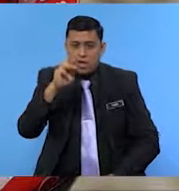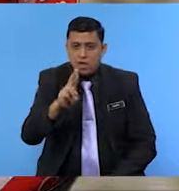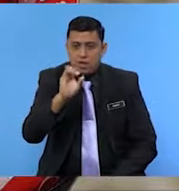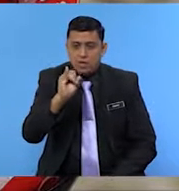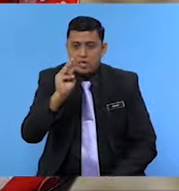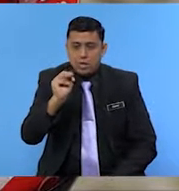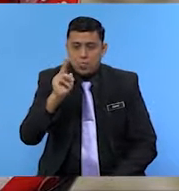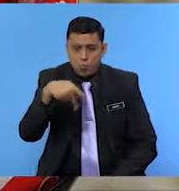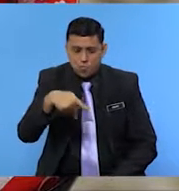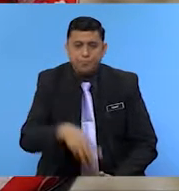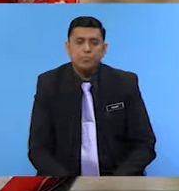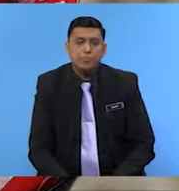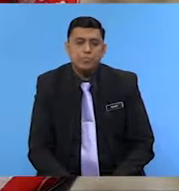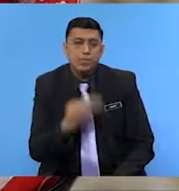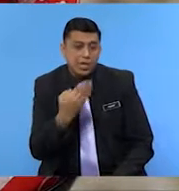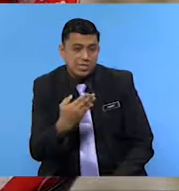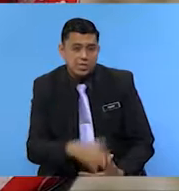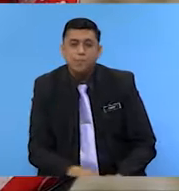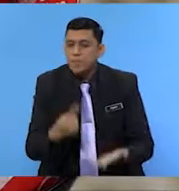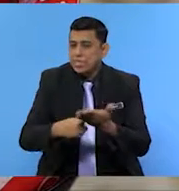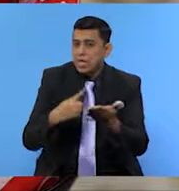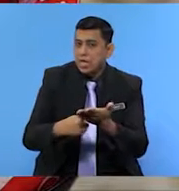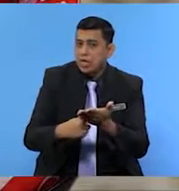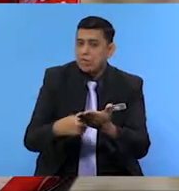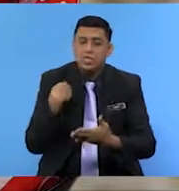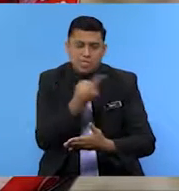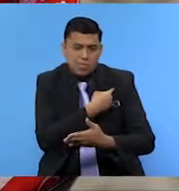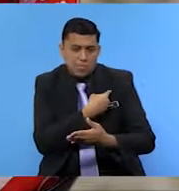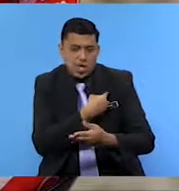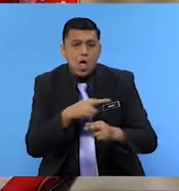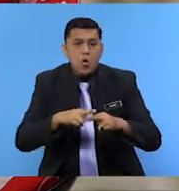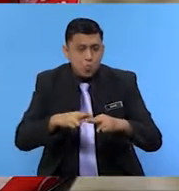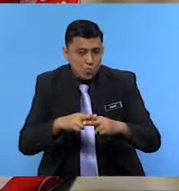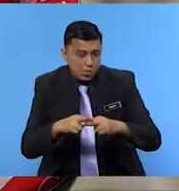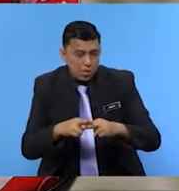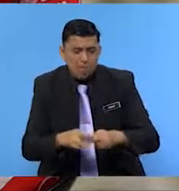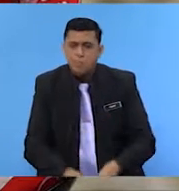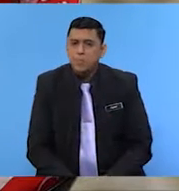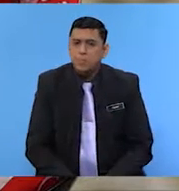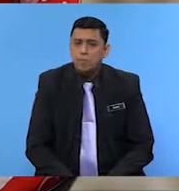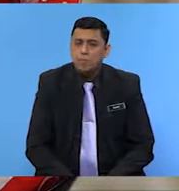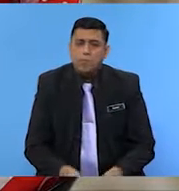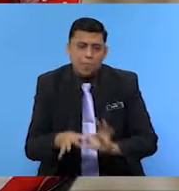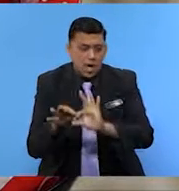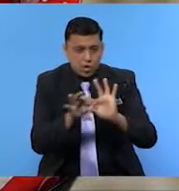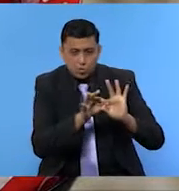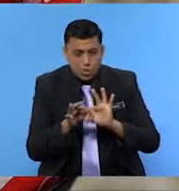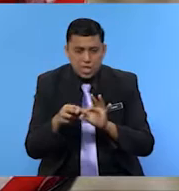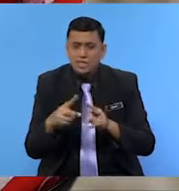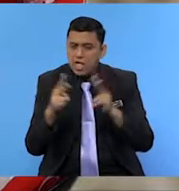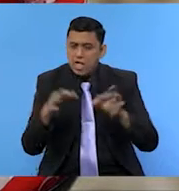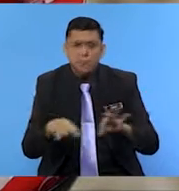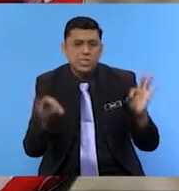Baik, terima kasih Cikgu Nurhana. Ya. Jadi melalui perbincangan dapat kita rumuskan bahawa perpaduan amat penting untuk menjamin sebuah negara yang aman dan